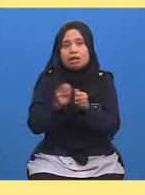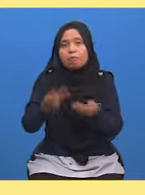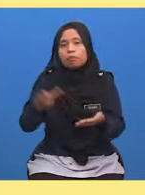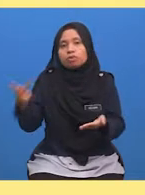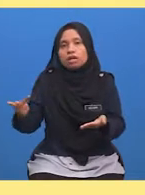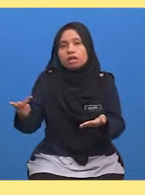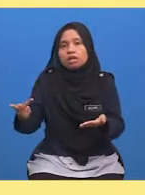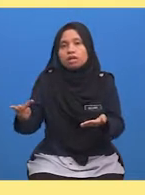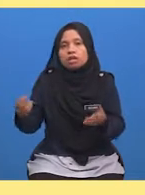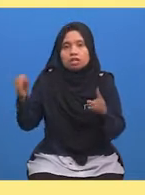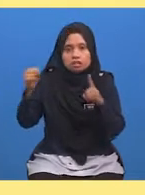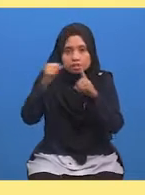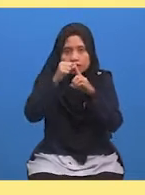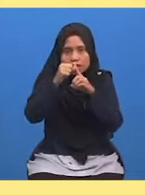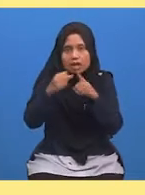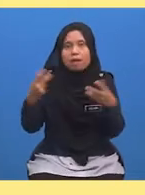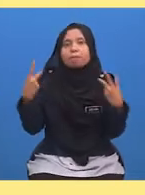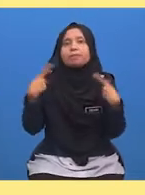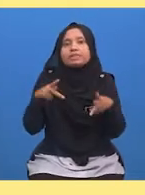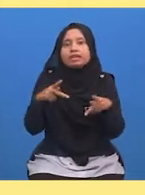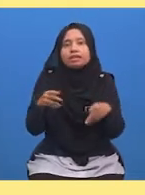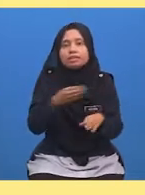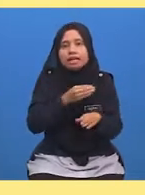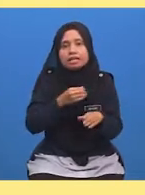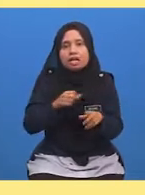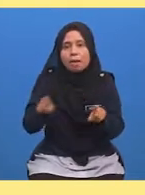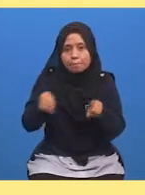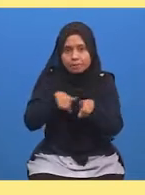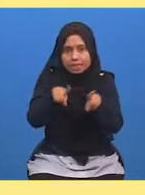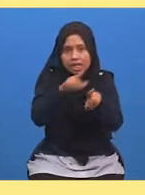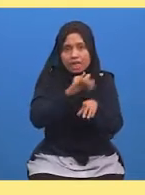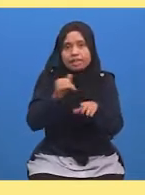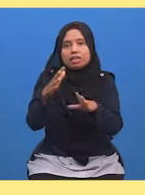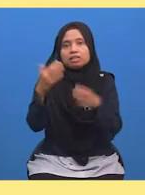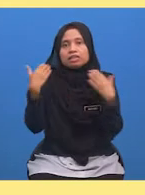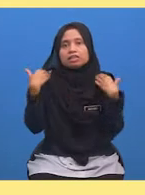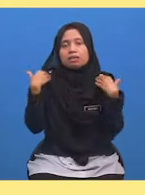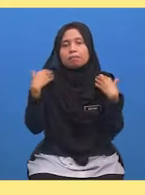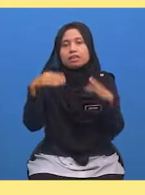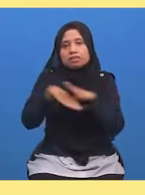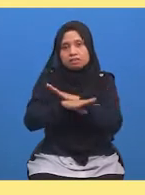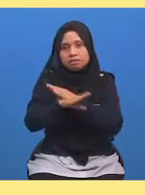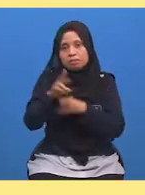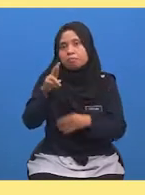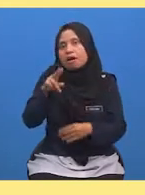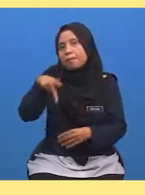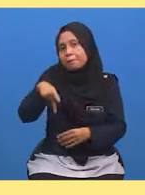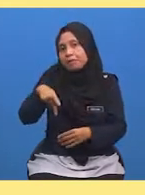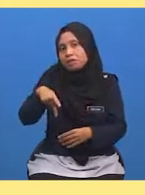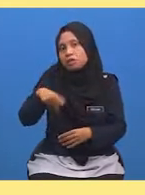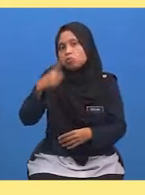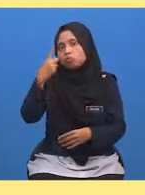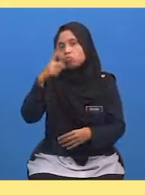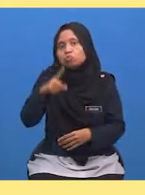produk, sasaran pasaran dan persaingan yang terdapat dalam